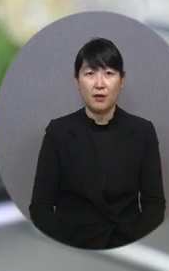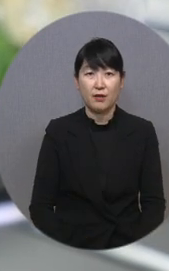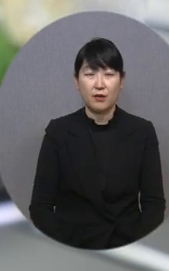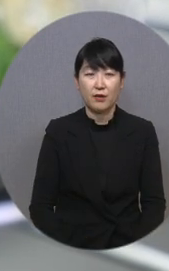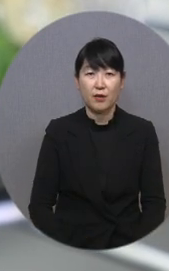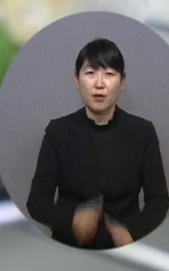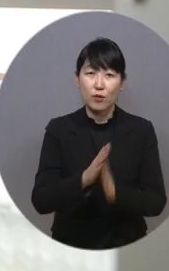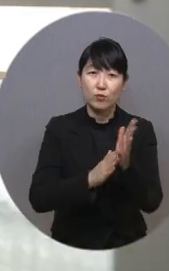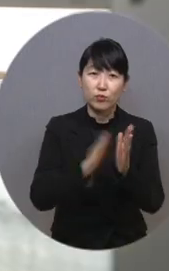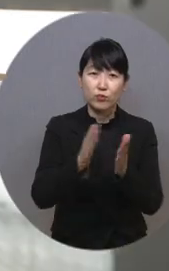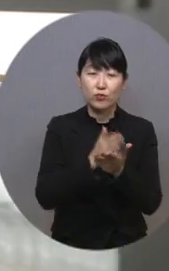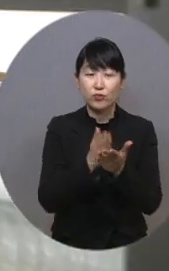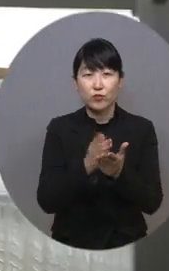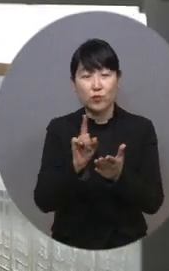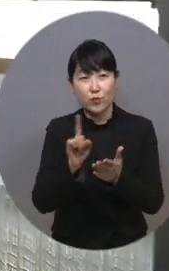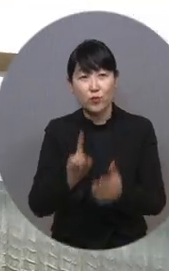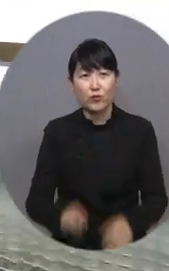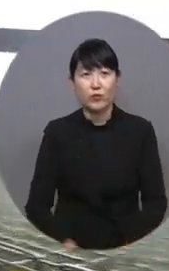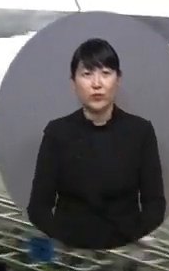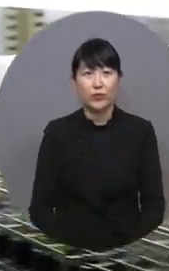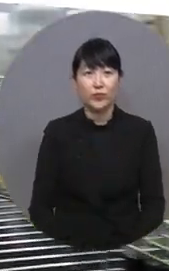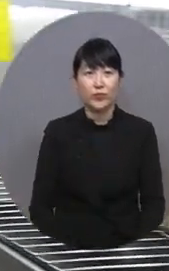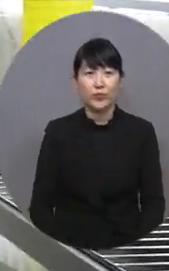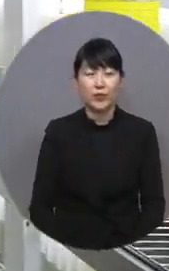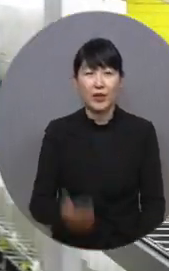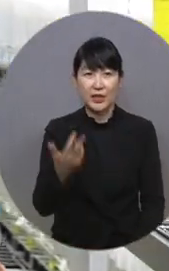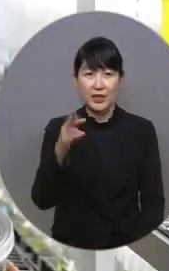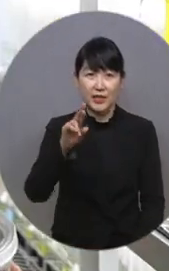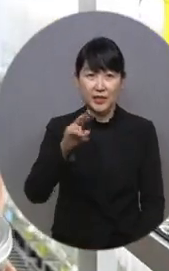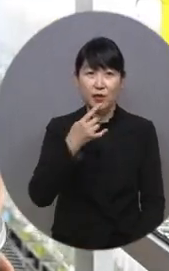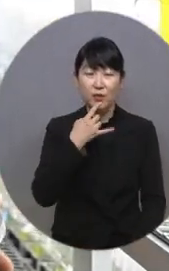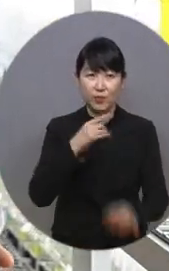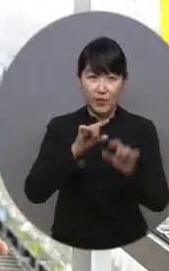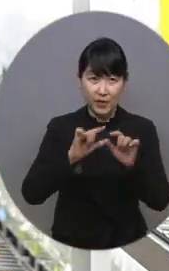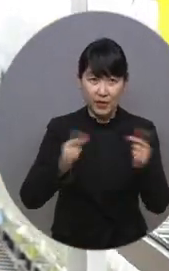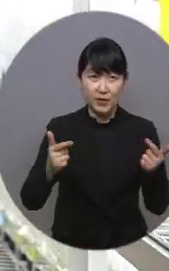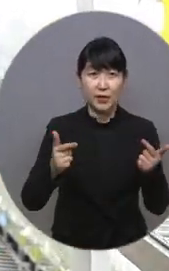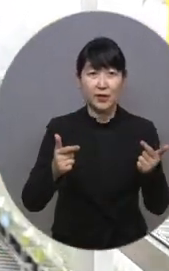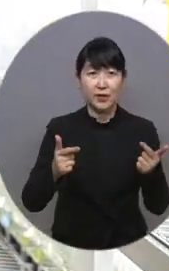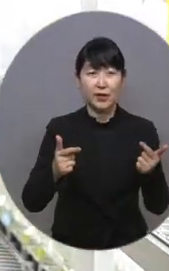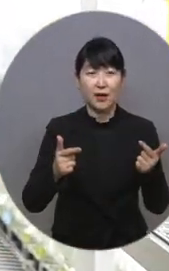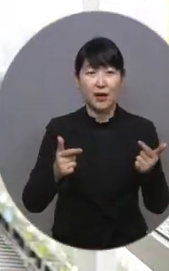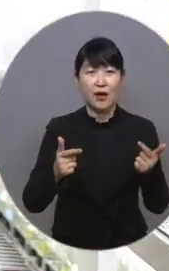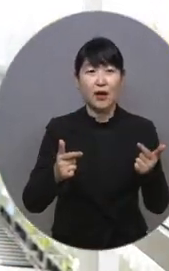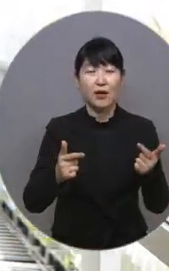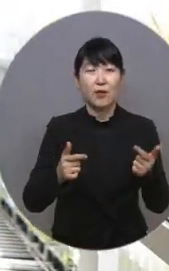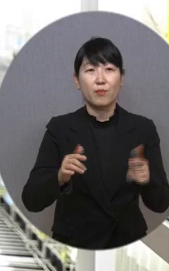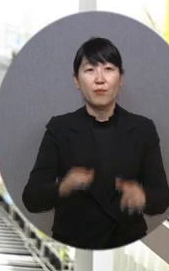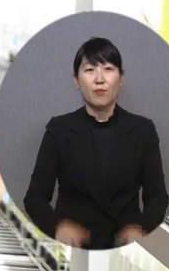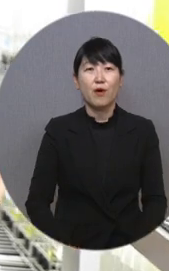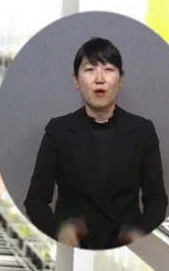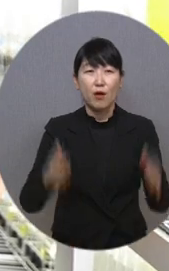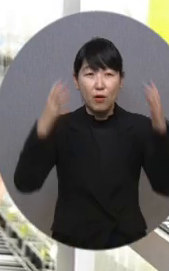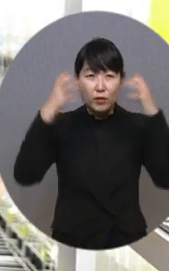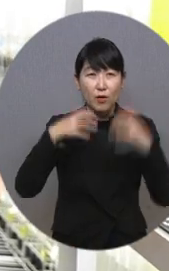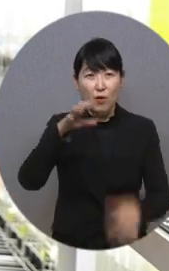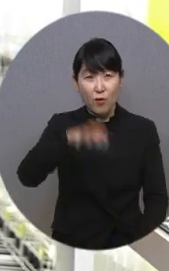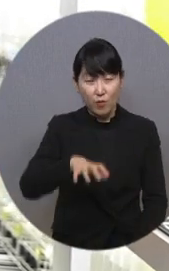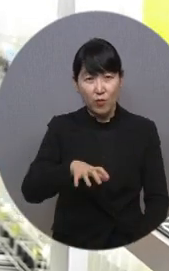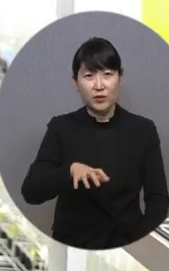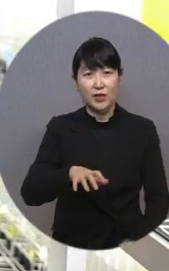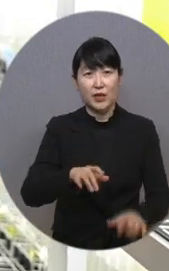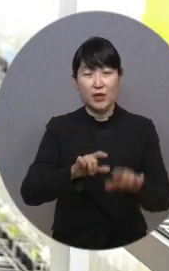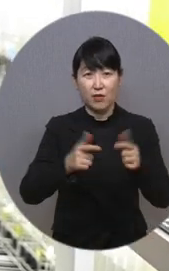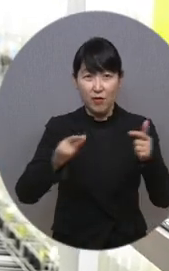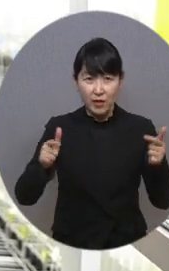있을까요? 여긴 지금 산삼 배양근뿐만 아니고 각종 열대식물이라든지 관엽식물, 약용식물 등